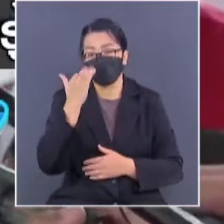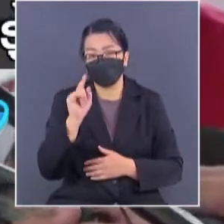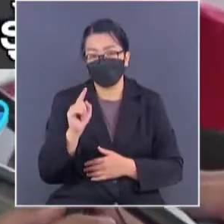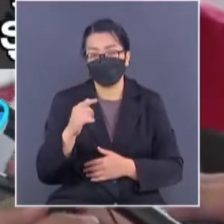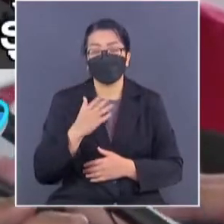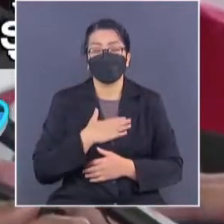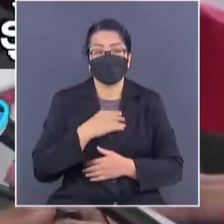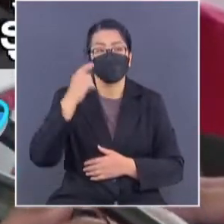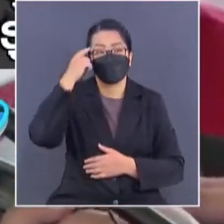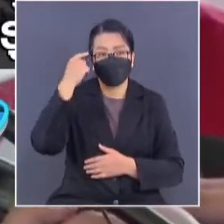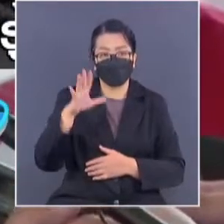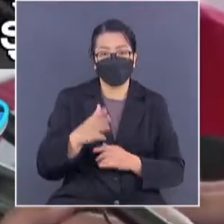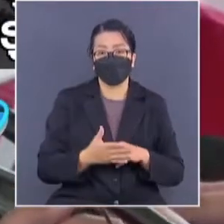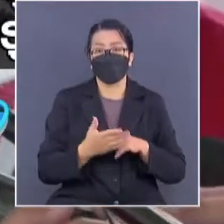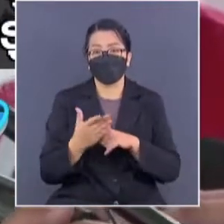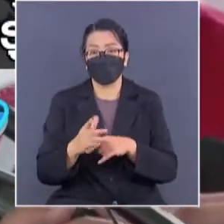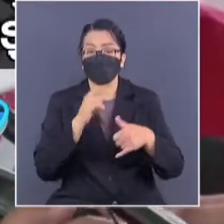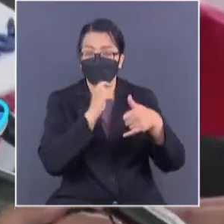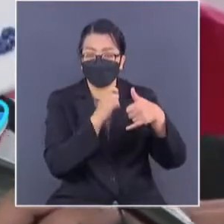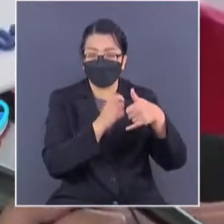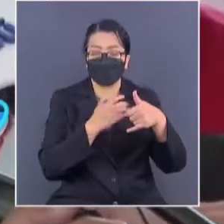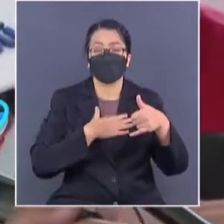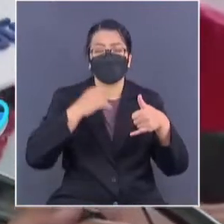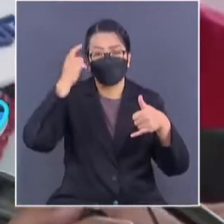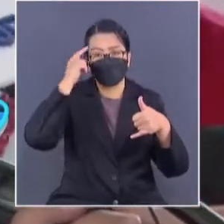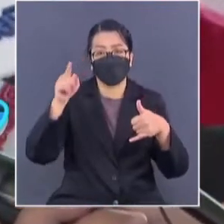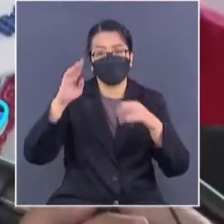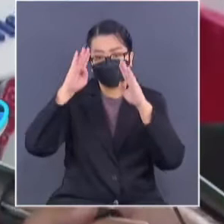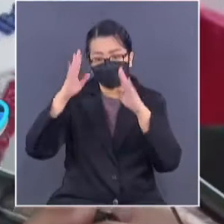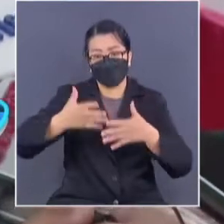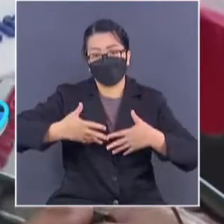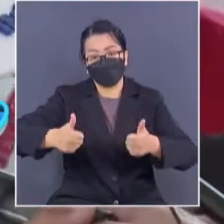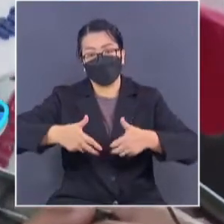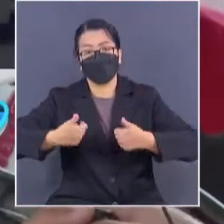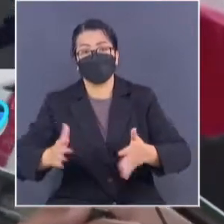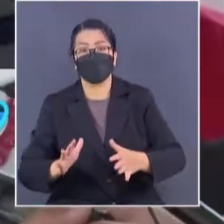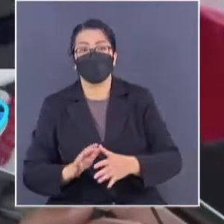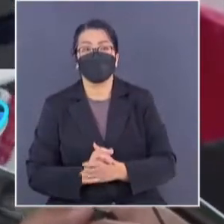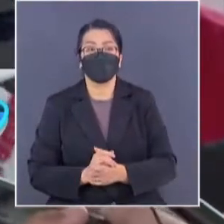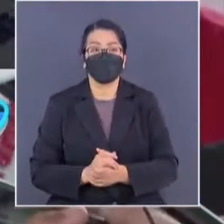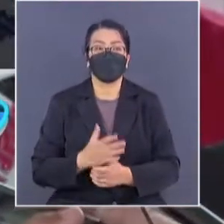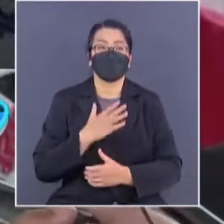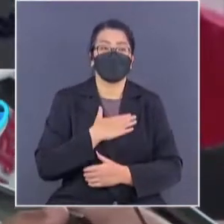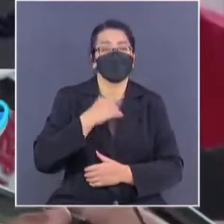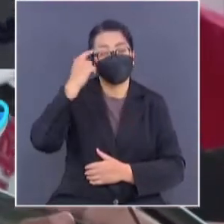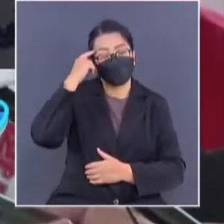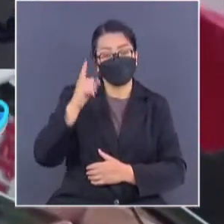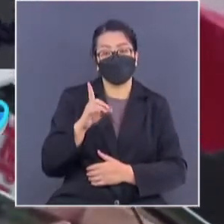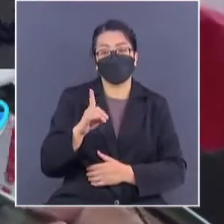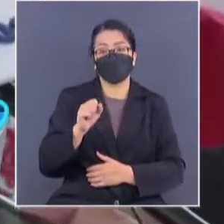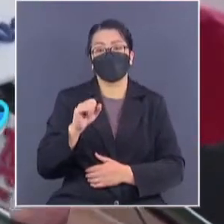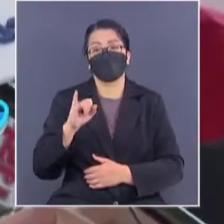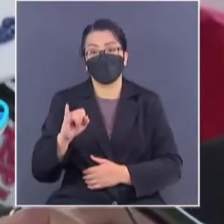สิ่งหนึ่งผมรู้อยู่แล้วผมไปสอบปากคำมาผมรู้ว่าเขาเจตนาจะรับหรือไม่รับนะครับในความหวังของผมถ้าไปเพิ่ง DSI ก็ไ